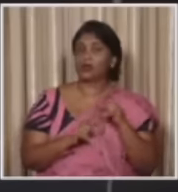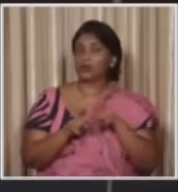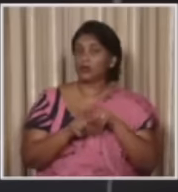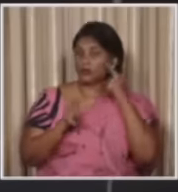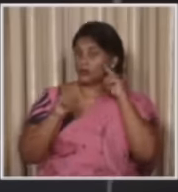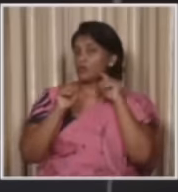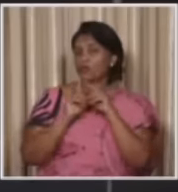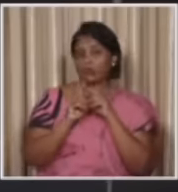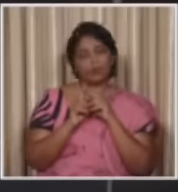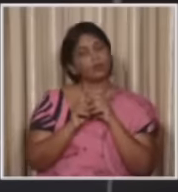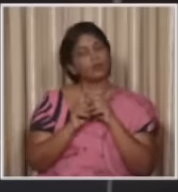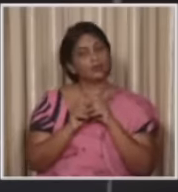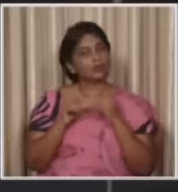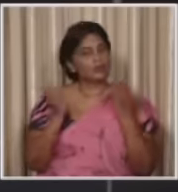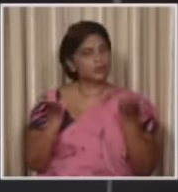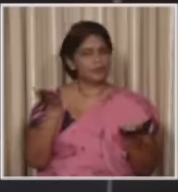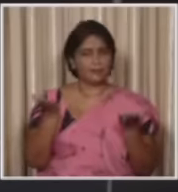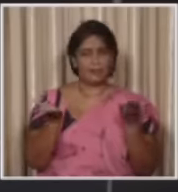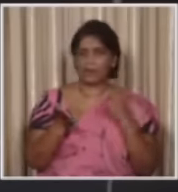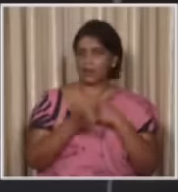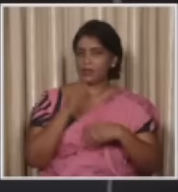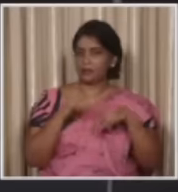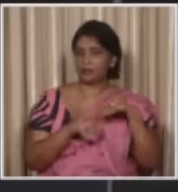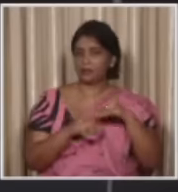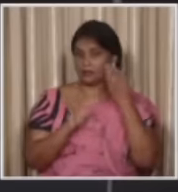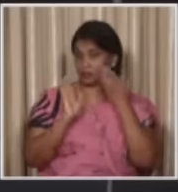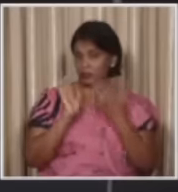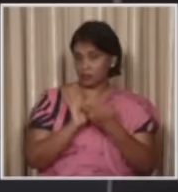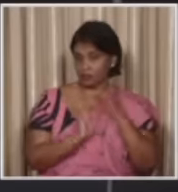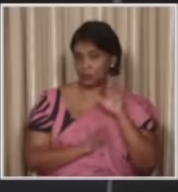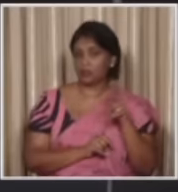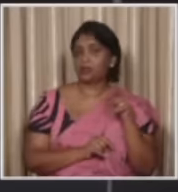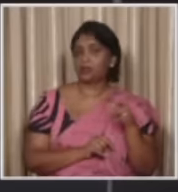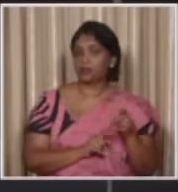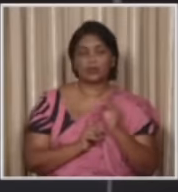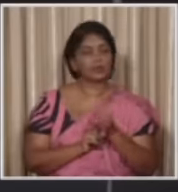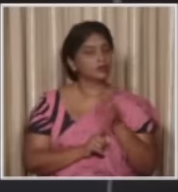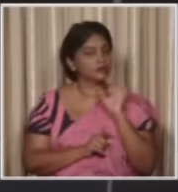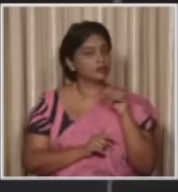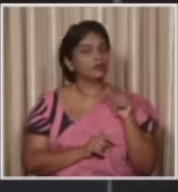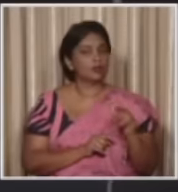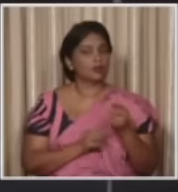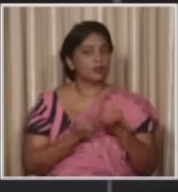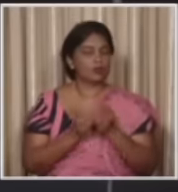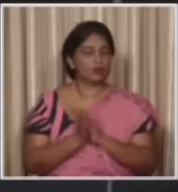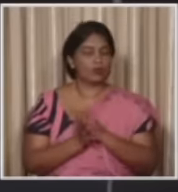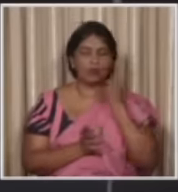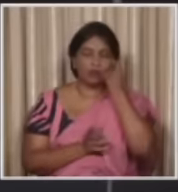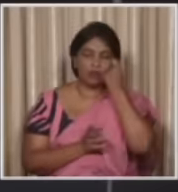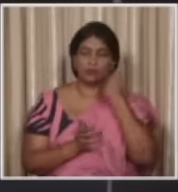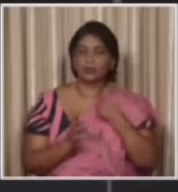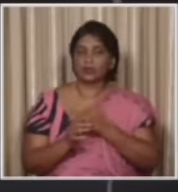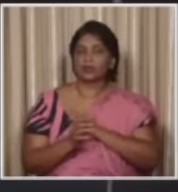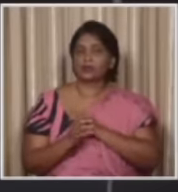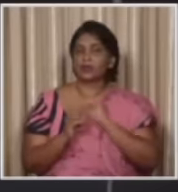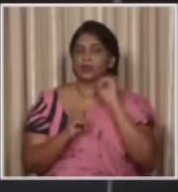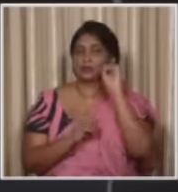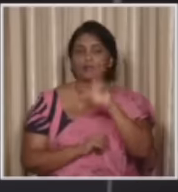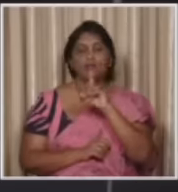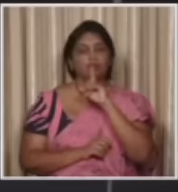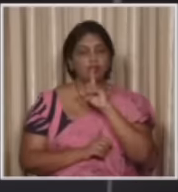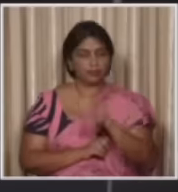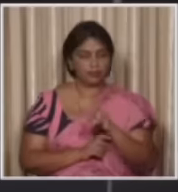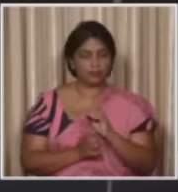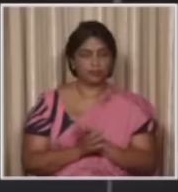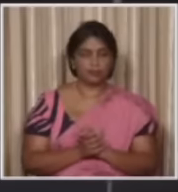ප්‍රශ්නය සම්බන්ධයෙන් සමසම ඡන්දය ලැබුණාසේ සලකන්නේ නම් සභාපතිවරයා විසින් මාගේ තීරක ඡන්දයට පක්ෂව ලබා දෙන බව කාරණිකව